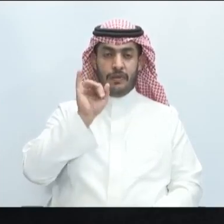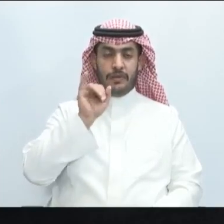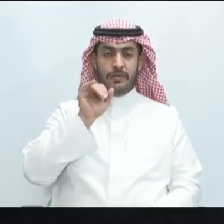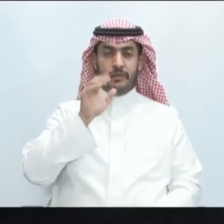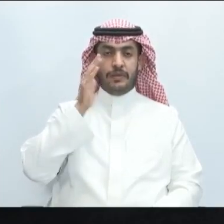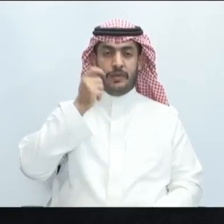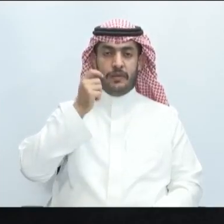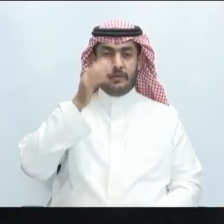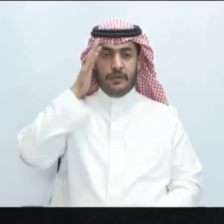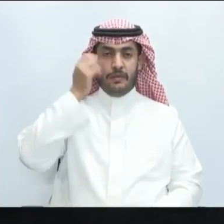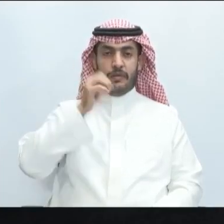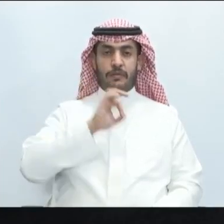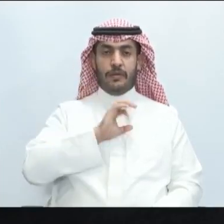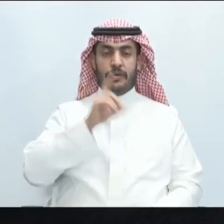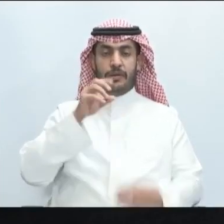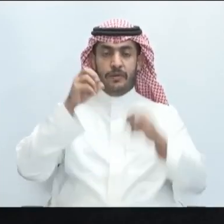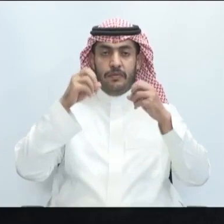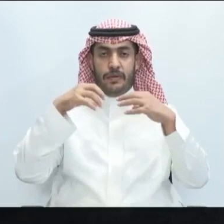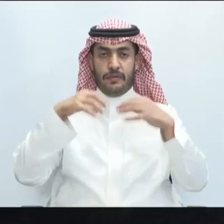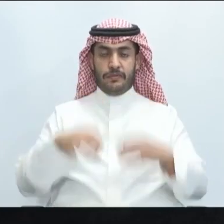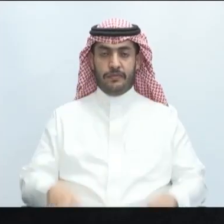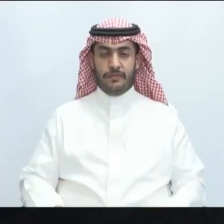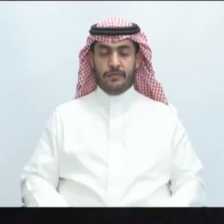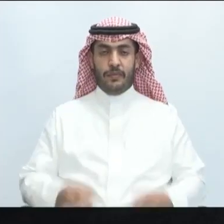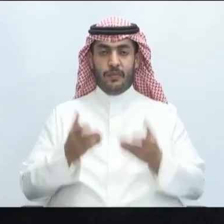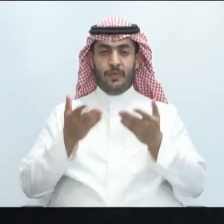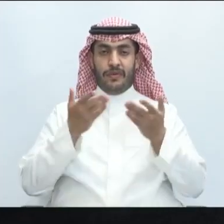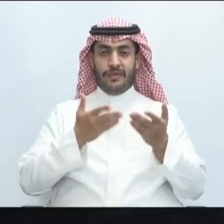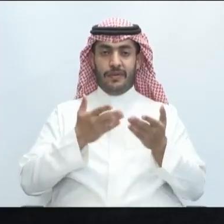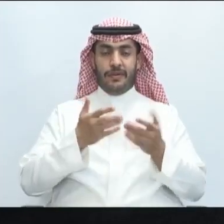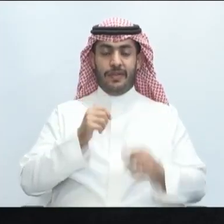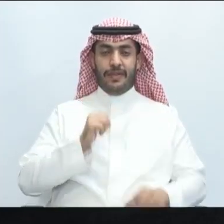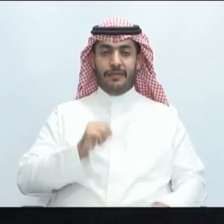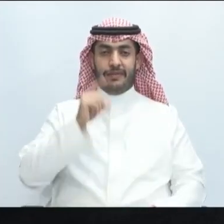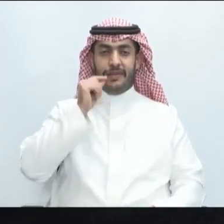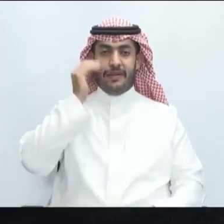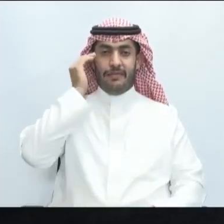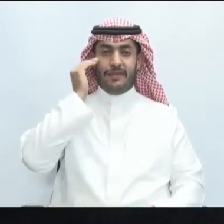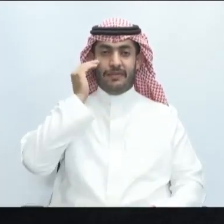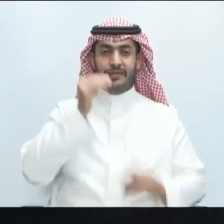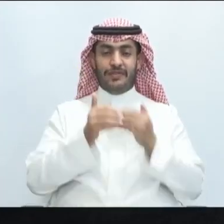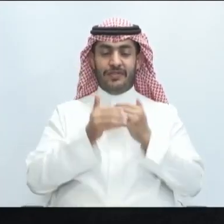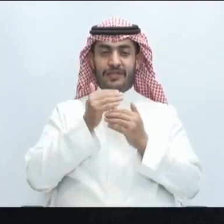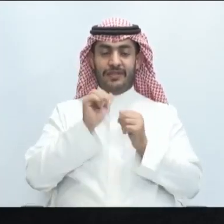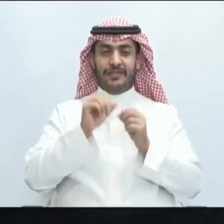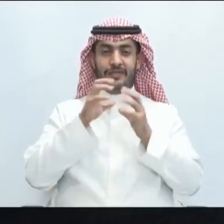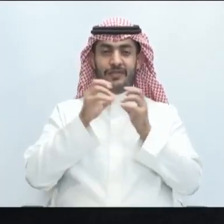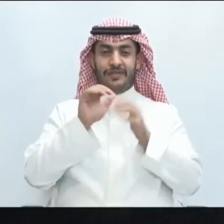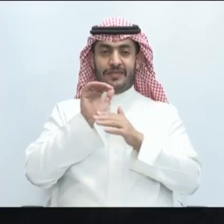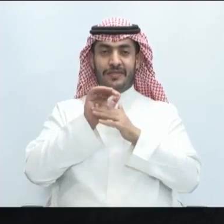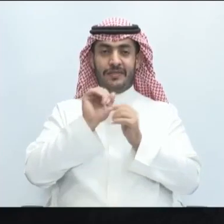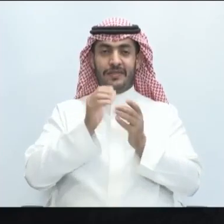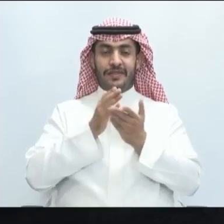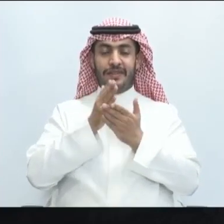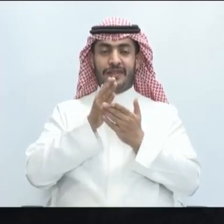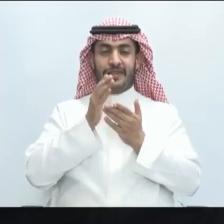وازكى السلام السلام عليكم ورحمه الله وبركاته واهلا وسهلا بكم اعزائي الطلاب الطالبات مجددا في شروحات